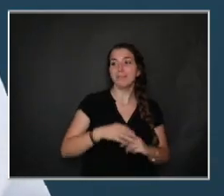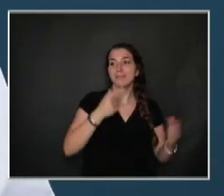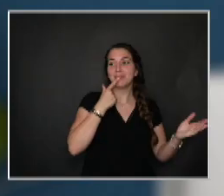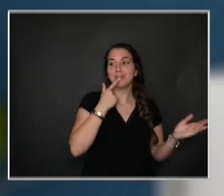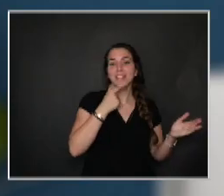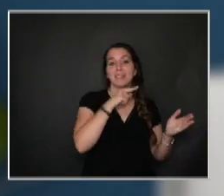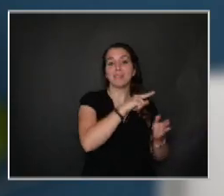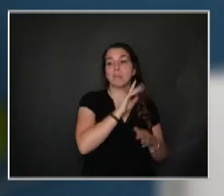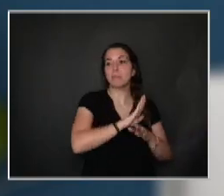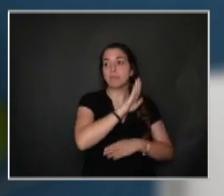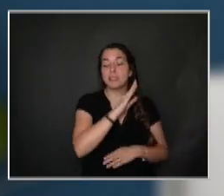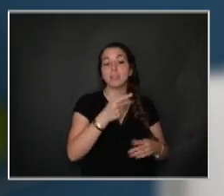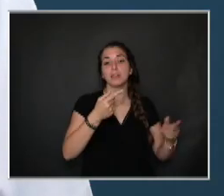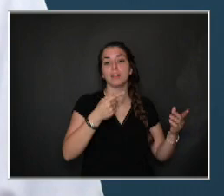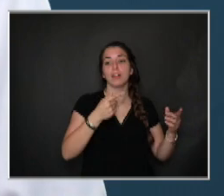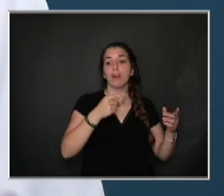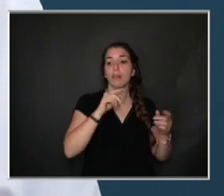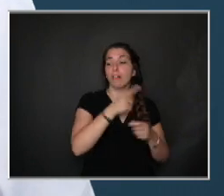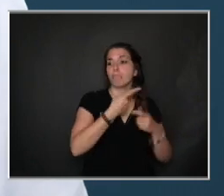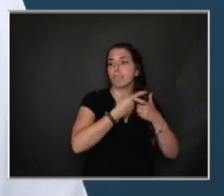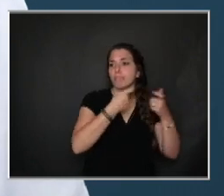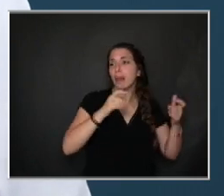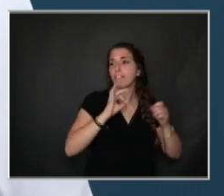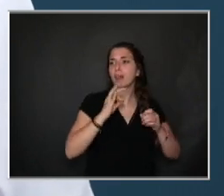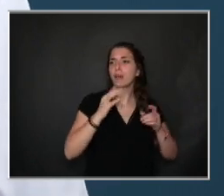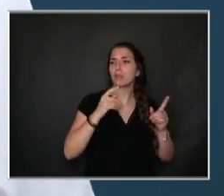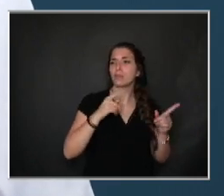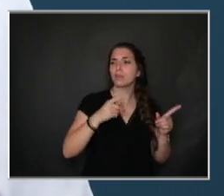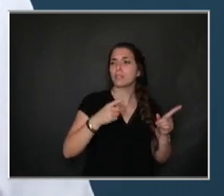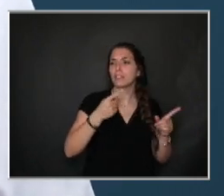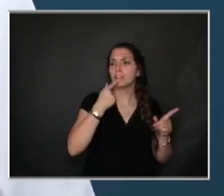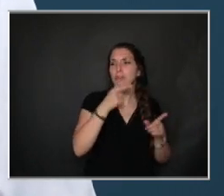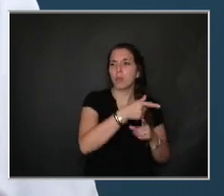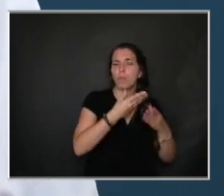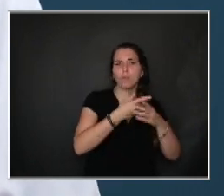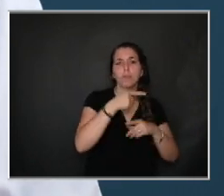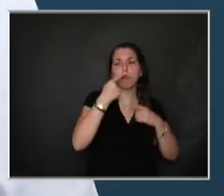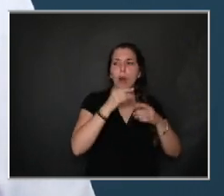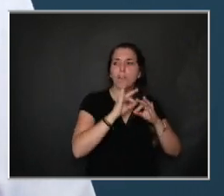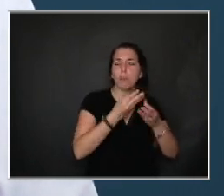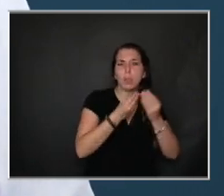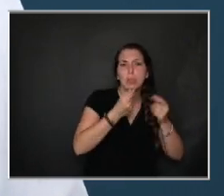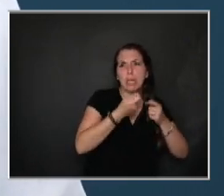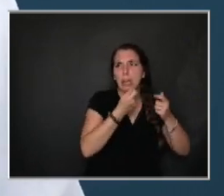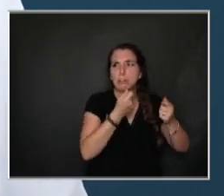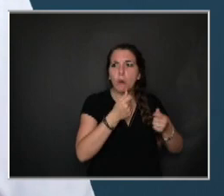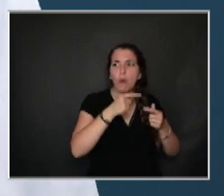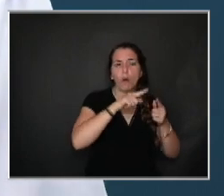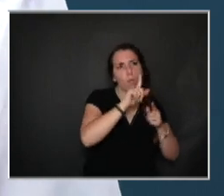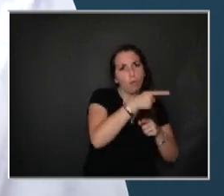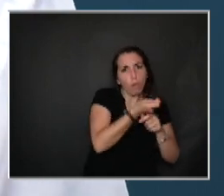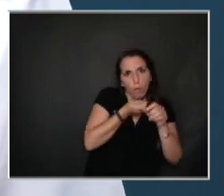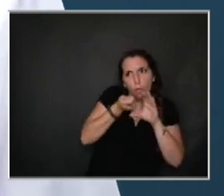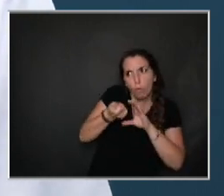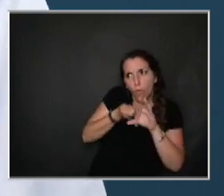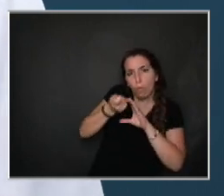faut qu'on finance nos guerres, etc. Il paraît que tu as une église et qu'elle a beaucoup d'argent. Il faudrait que tu contribues un petit peu, que tu